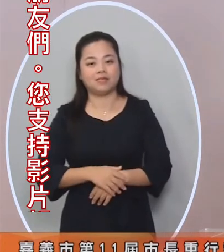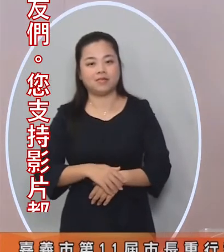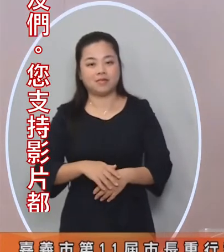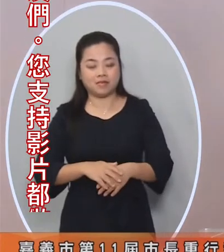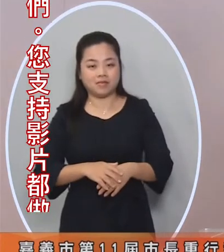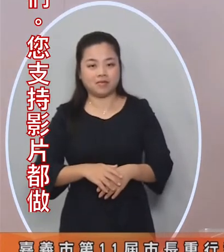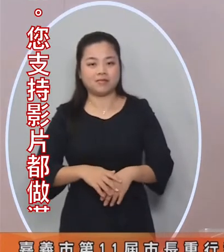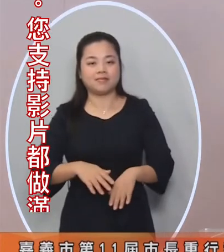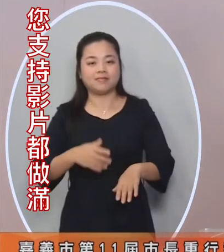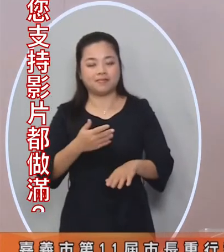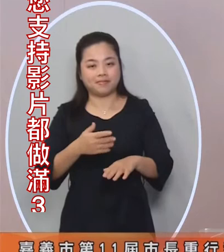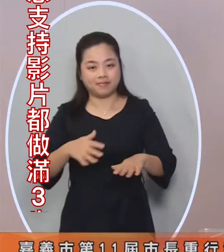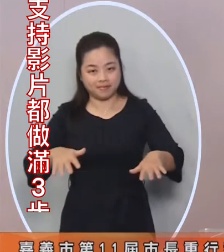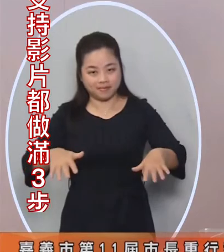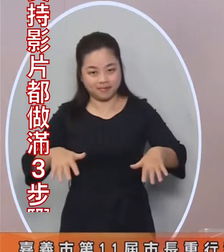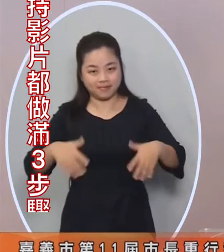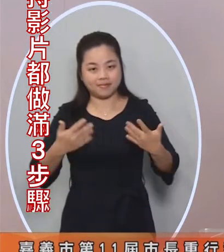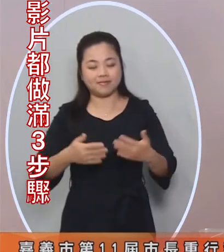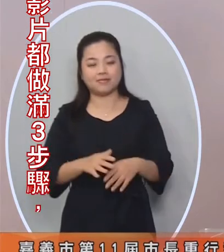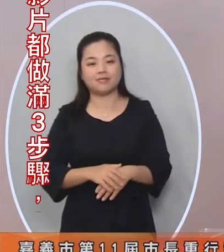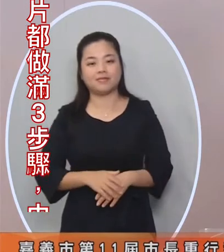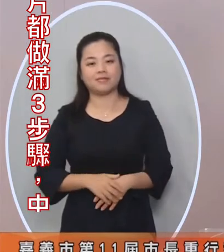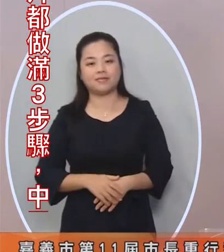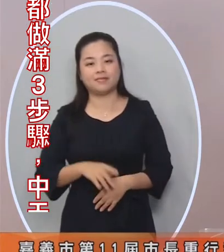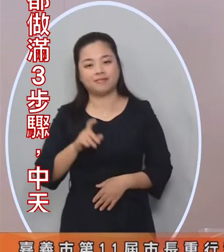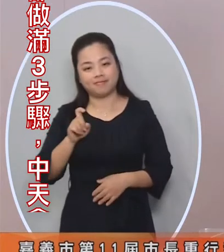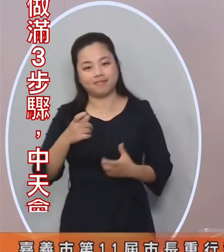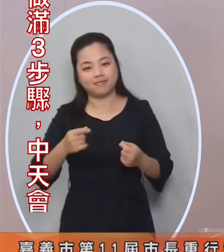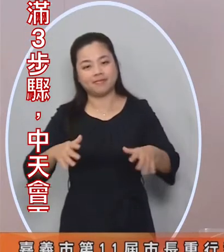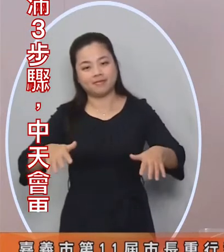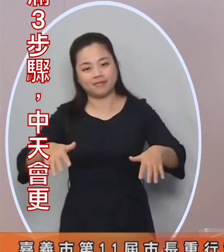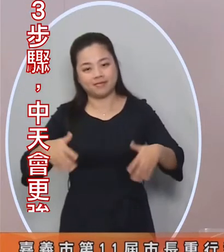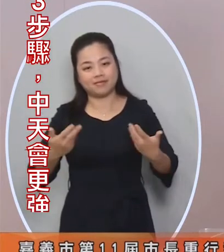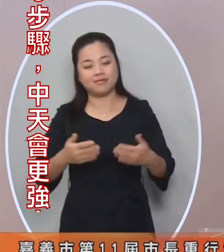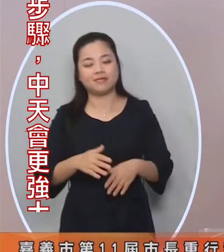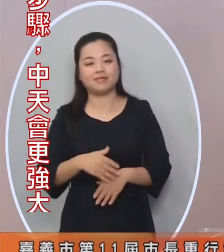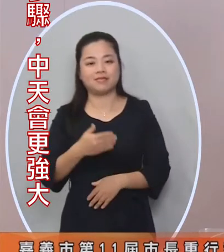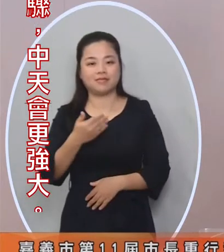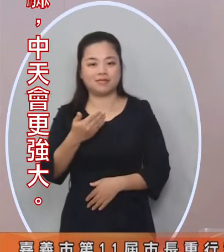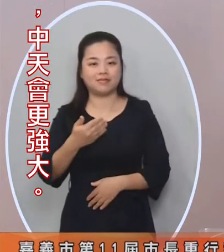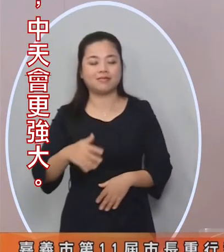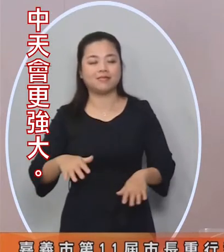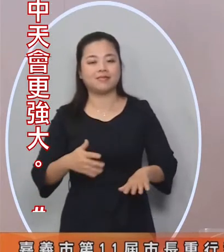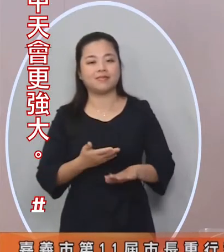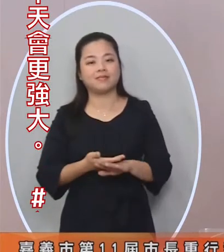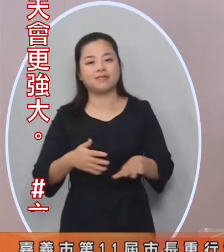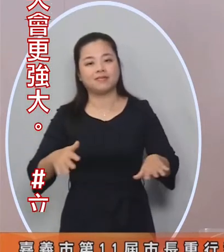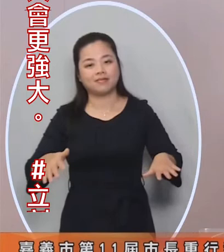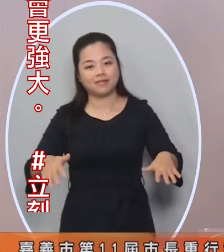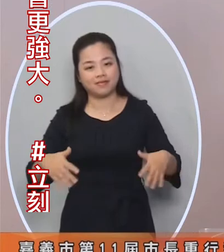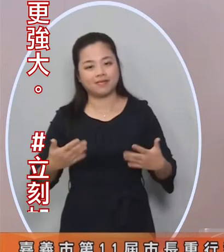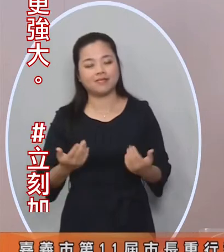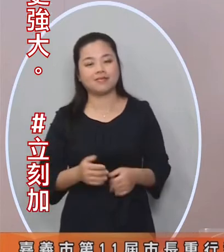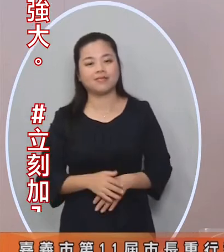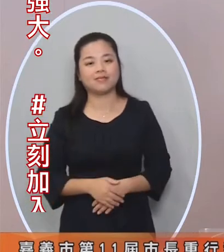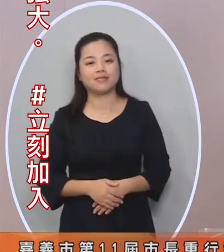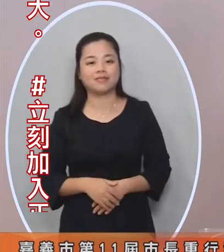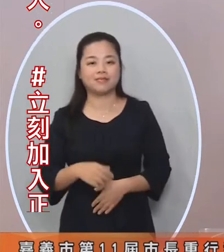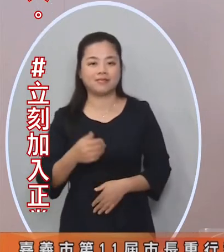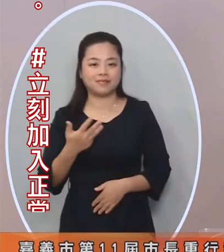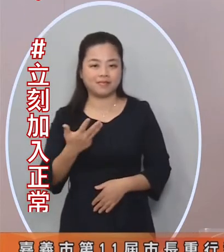多放轻松一次。十，放轻松。九，放轻松。